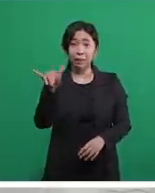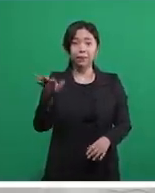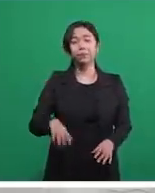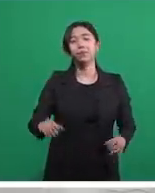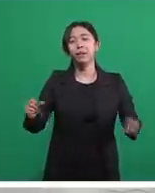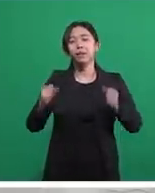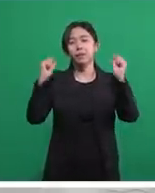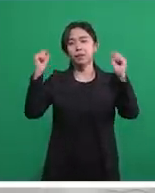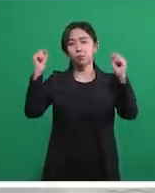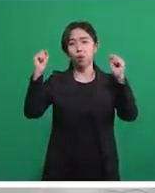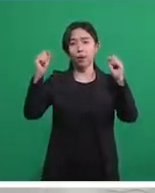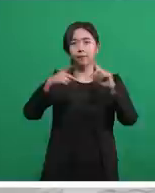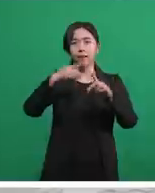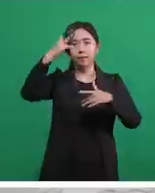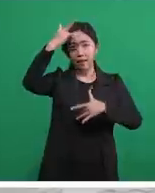dari penyakit.